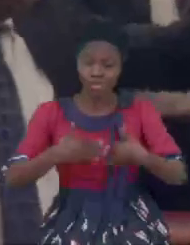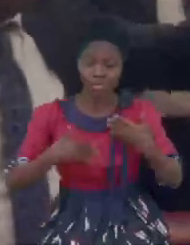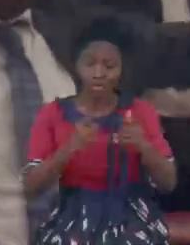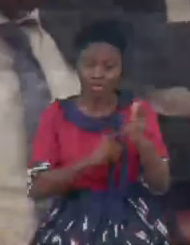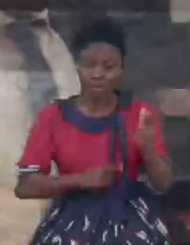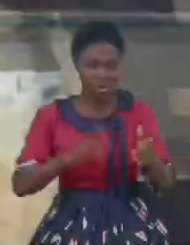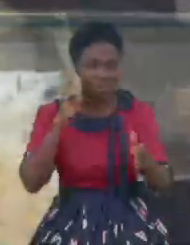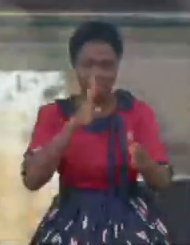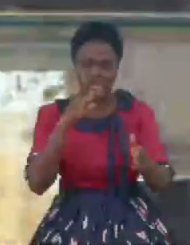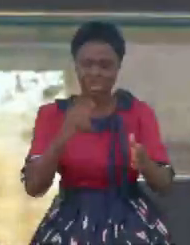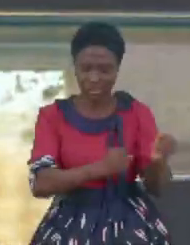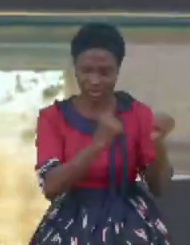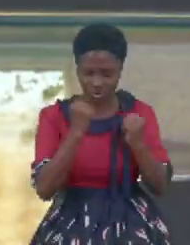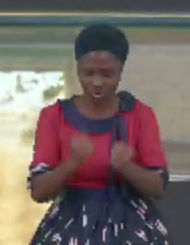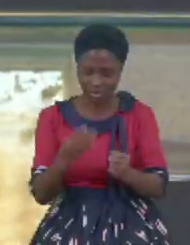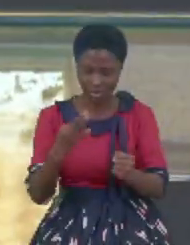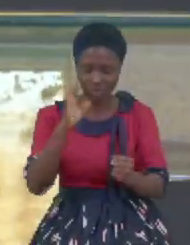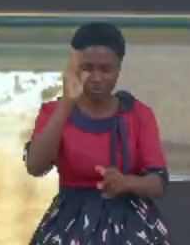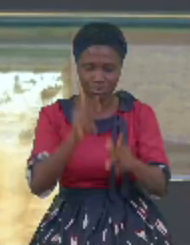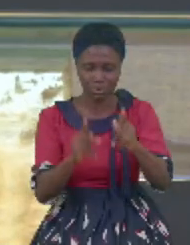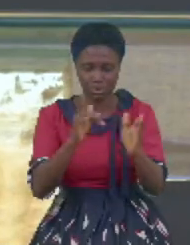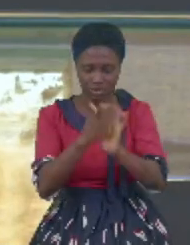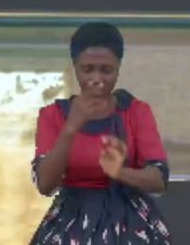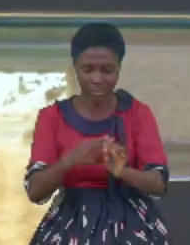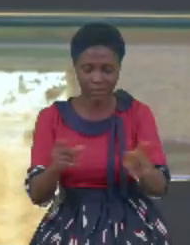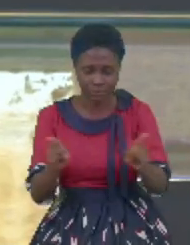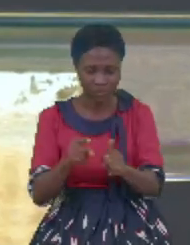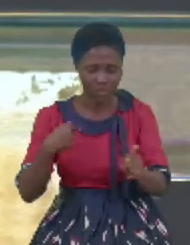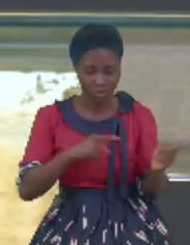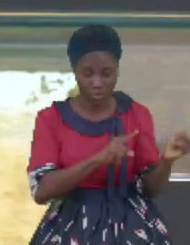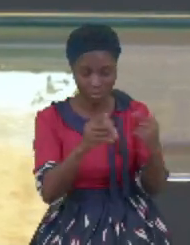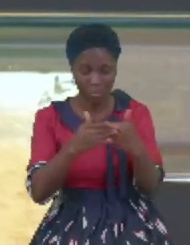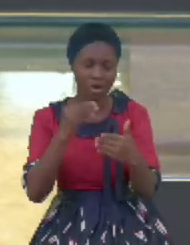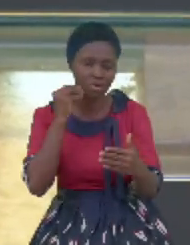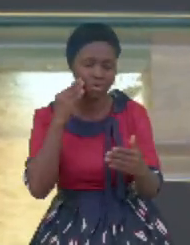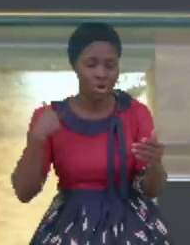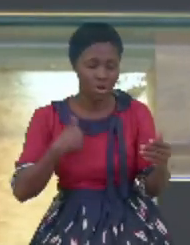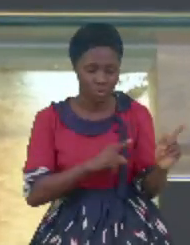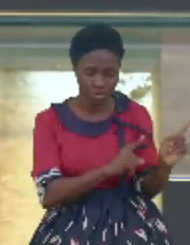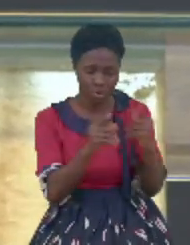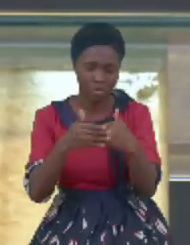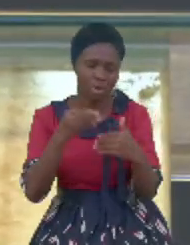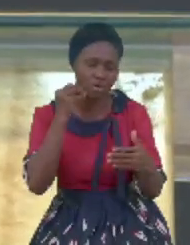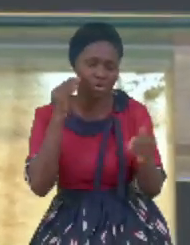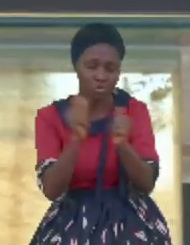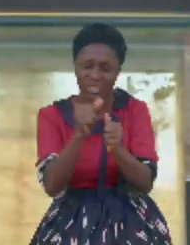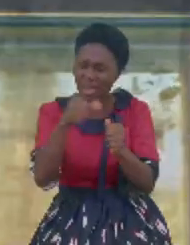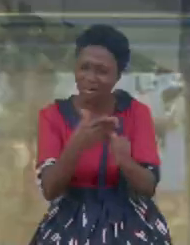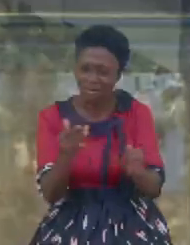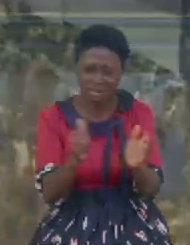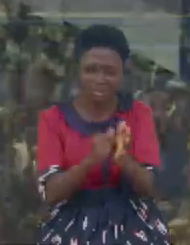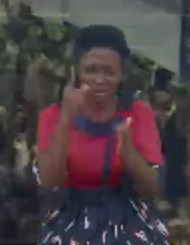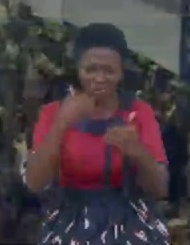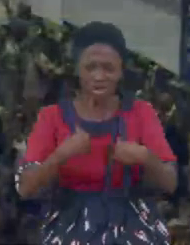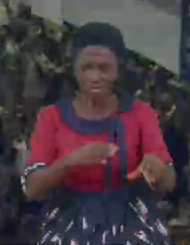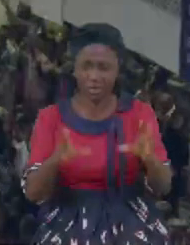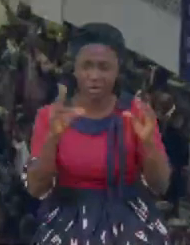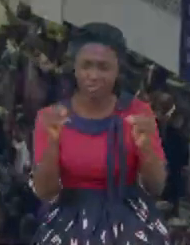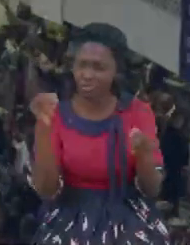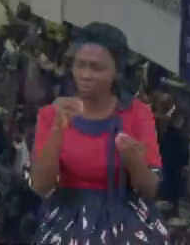force de ton peuple. Comme nous rentrons chez nous, nous rentrons avec tout ce que tu as fait. Il n'y a plus de